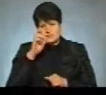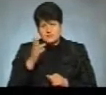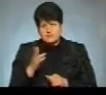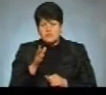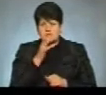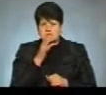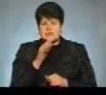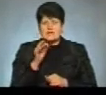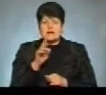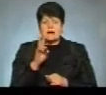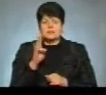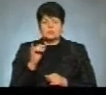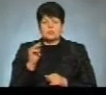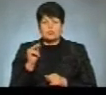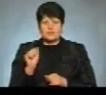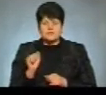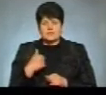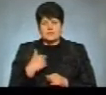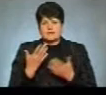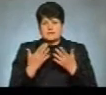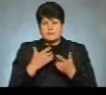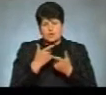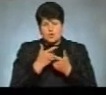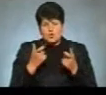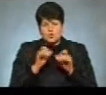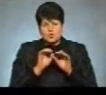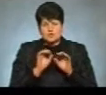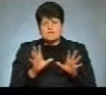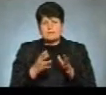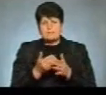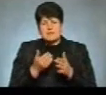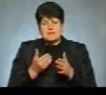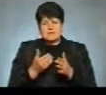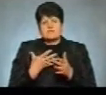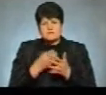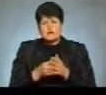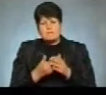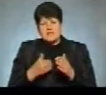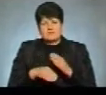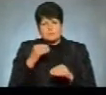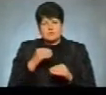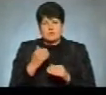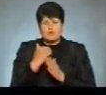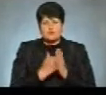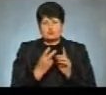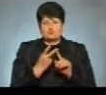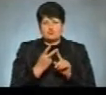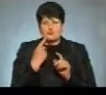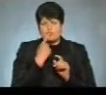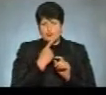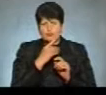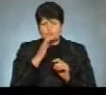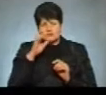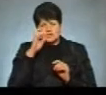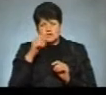часи Януковича, який проголосив в своїй передвиборчій програмі, що другою мовою державною